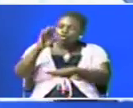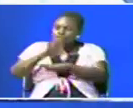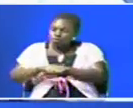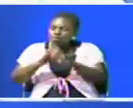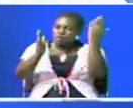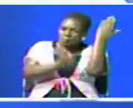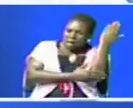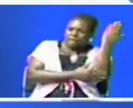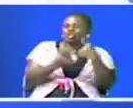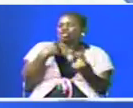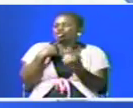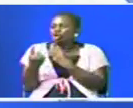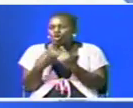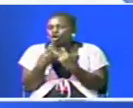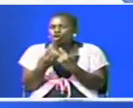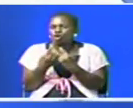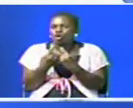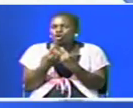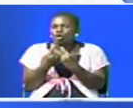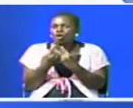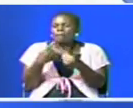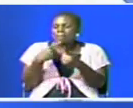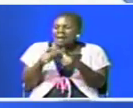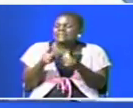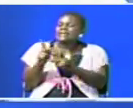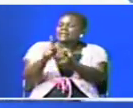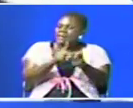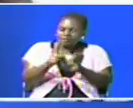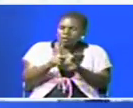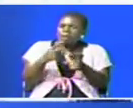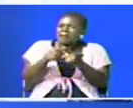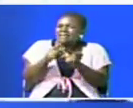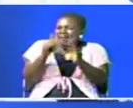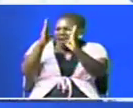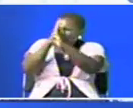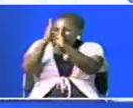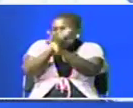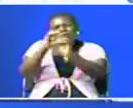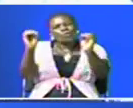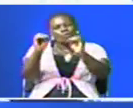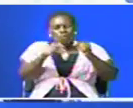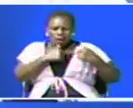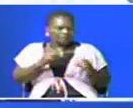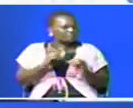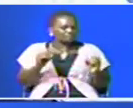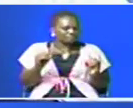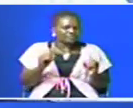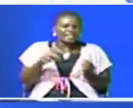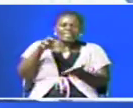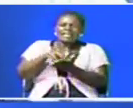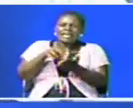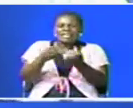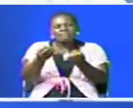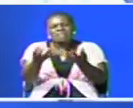mabaya yako tu. Nani unemzungumzia? Lakini usifiche yale yaliyo ndani. Ni kesi nyingi